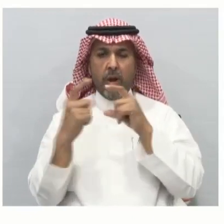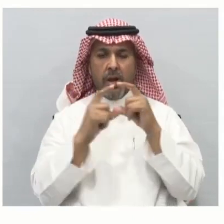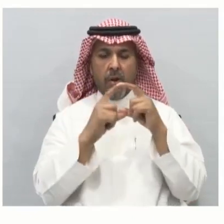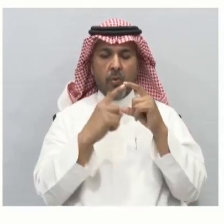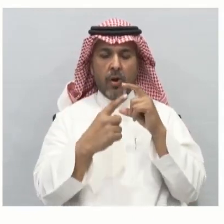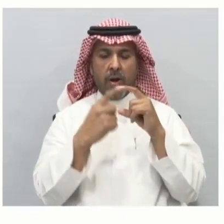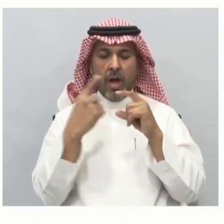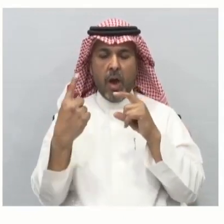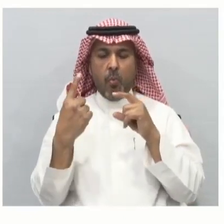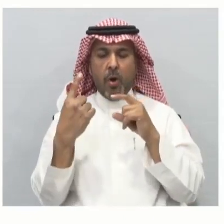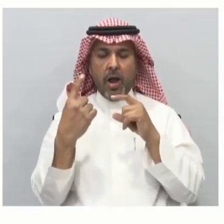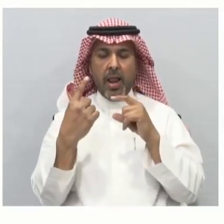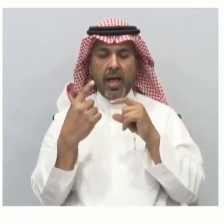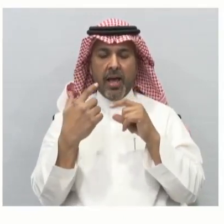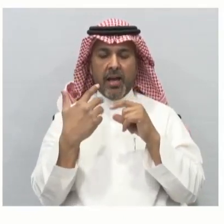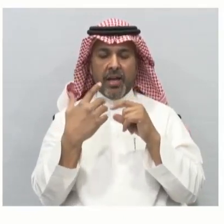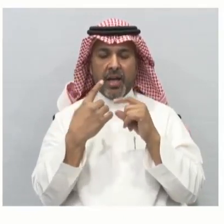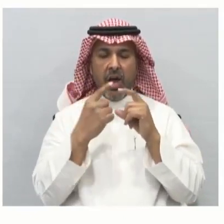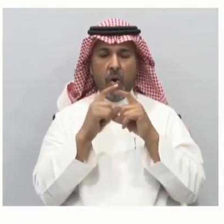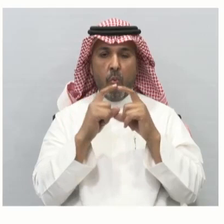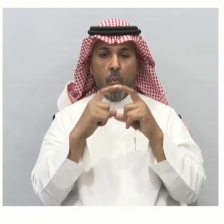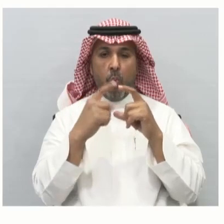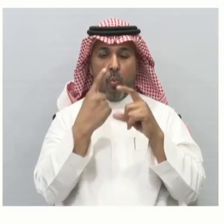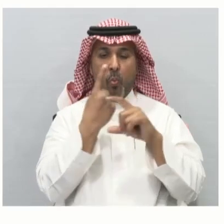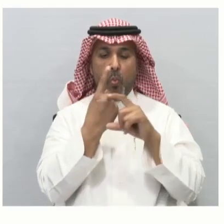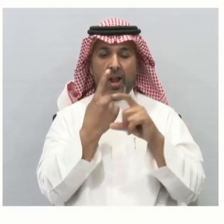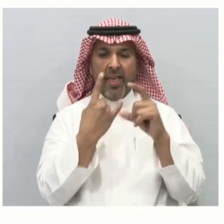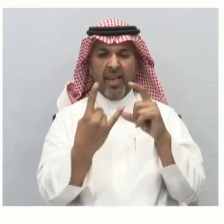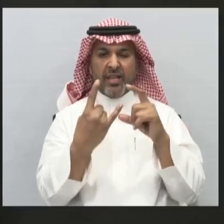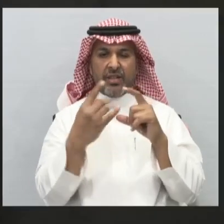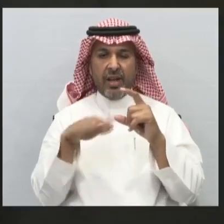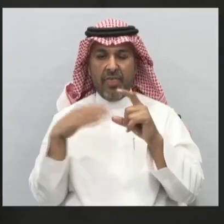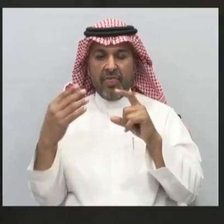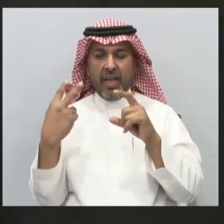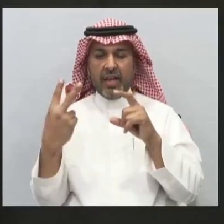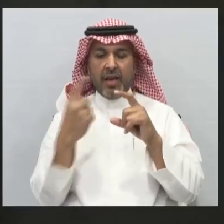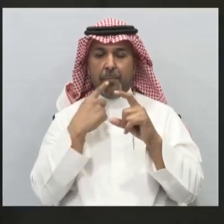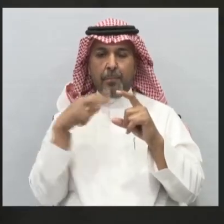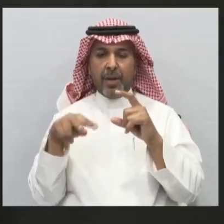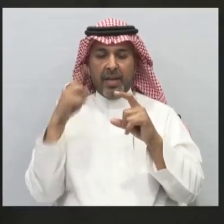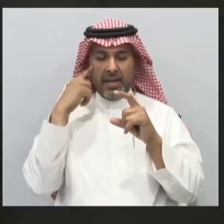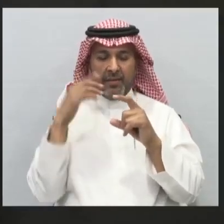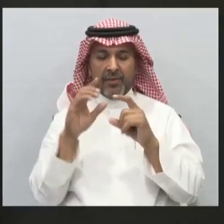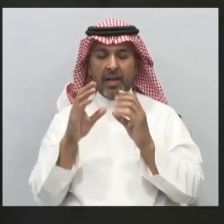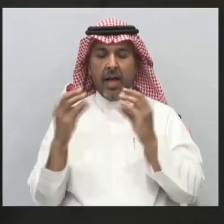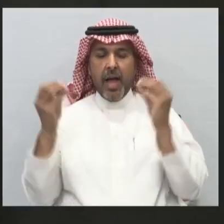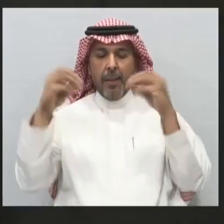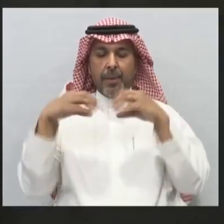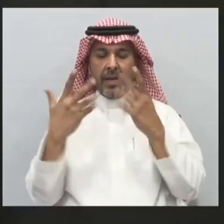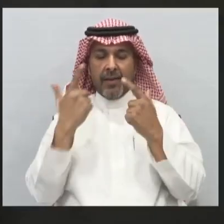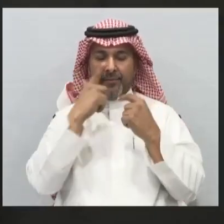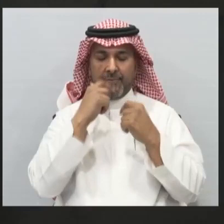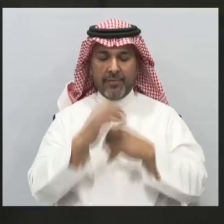تين الاعشار اما اجزاء المياه تكون هنا طيب اسالك كيف الان يعني اعبي هذه المنزنتين